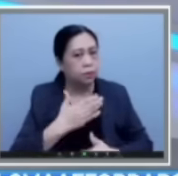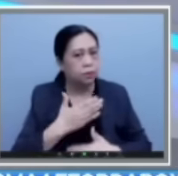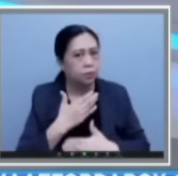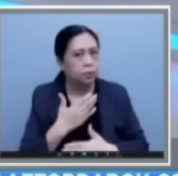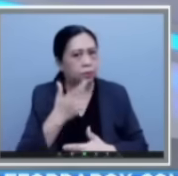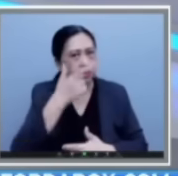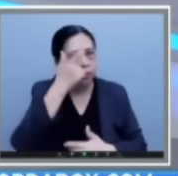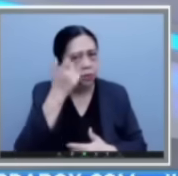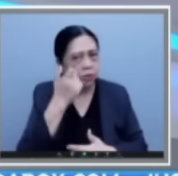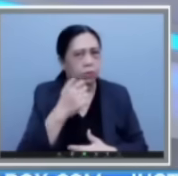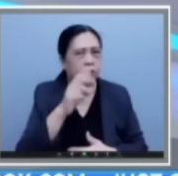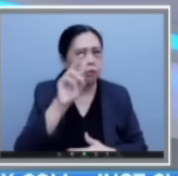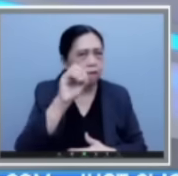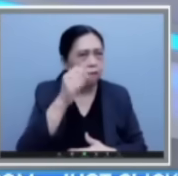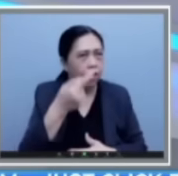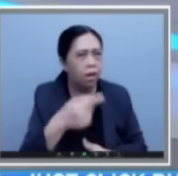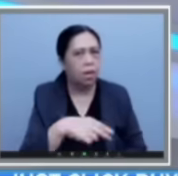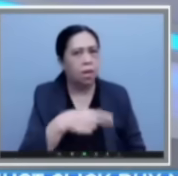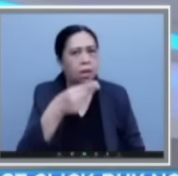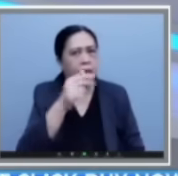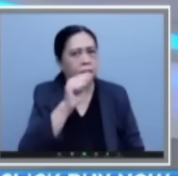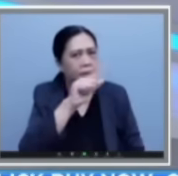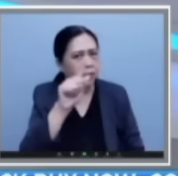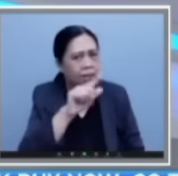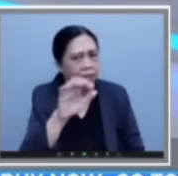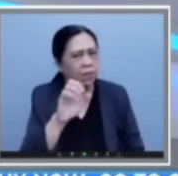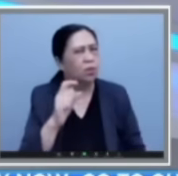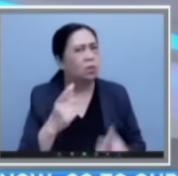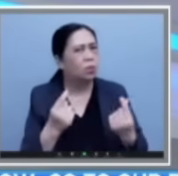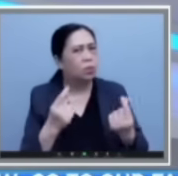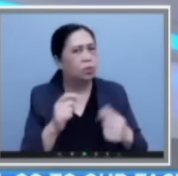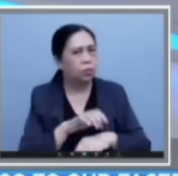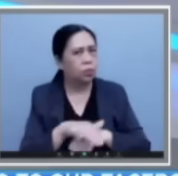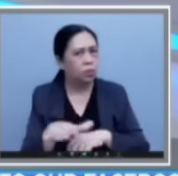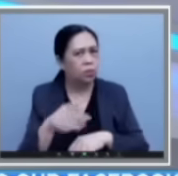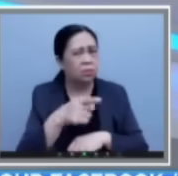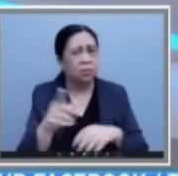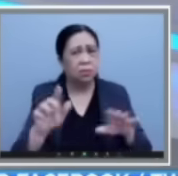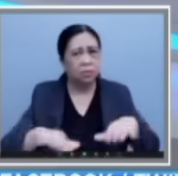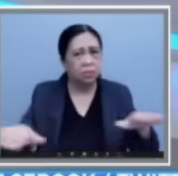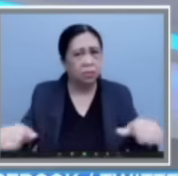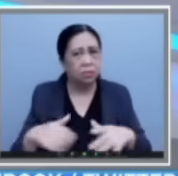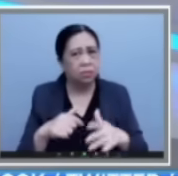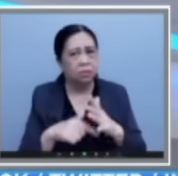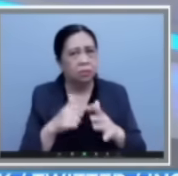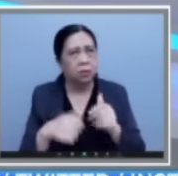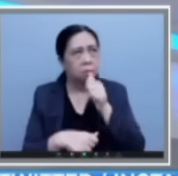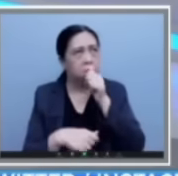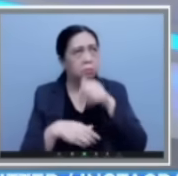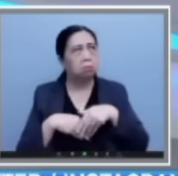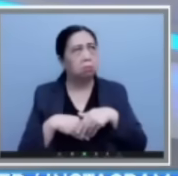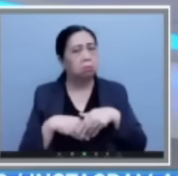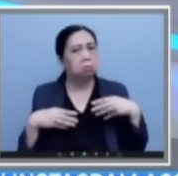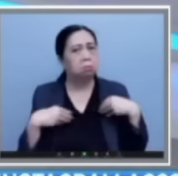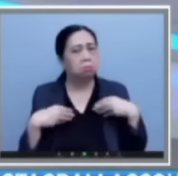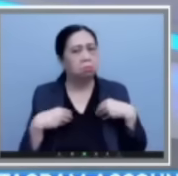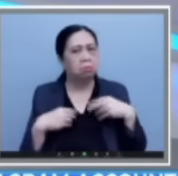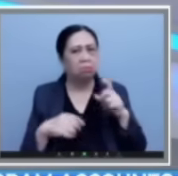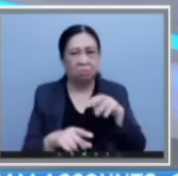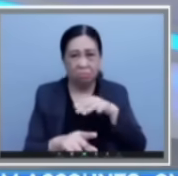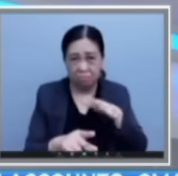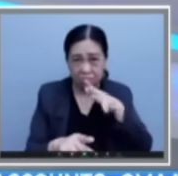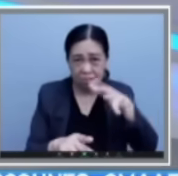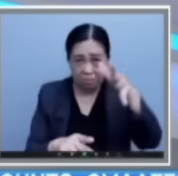sa vag or sa Haze ah Ano ho papayo yun lalo na kasi yung mga bata hindi minsan nagsasalita no dapat mas maging observant ang mga magulang